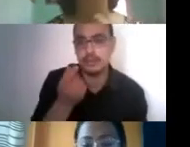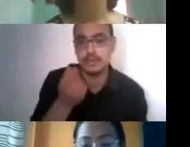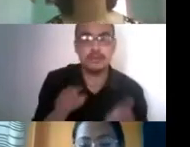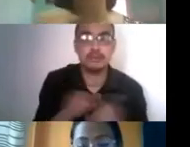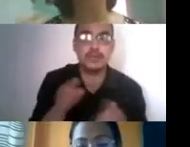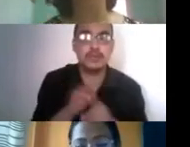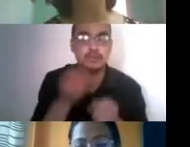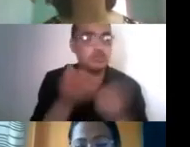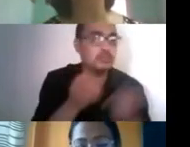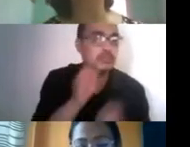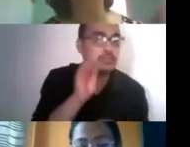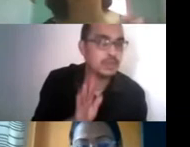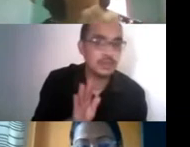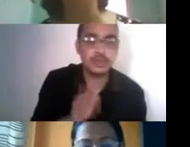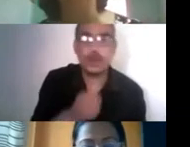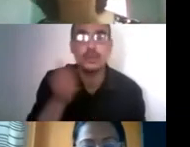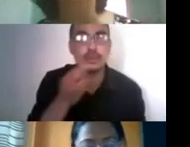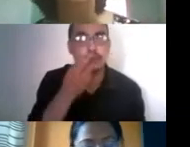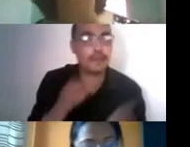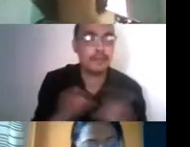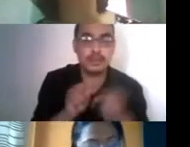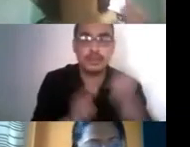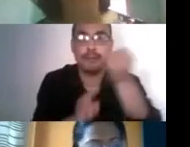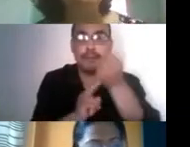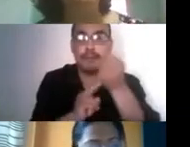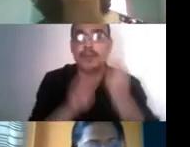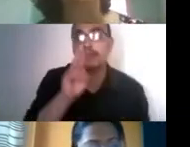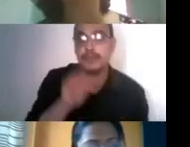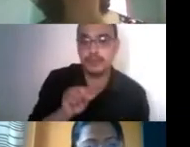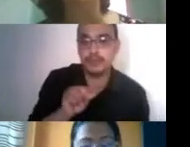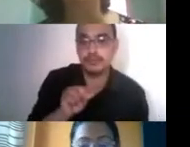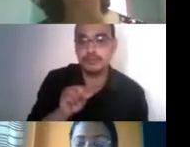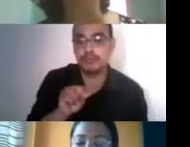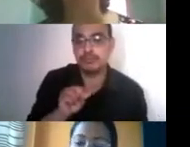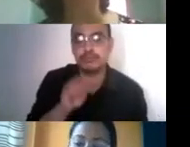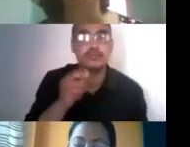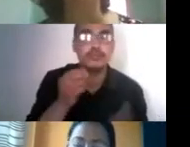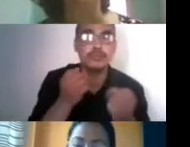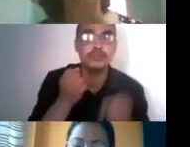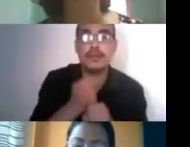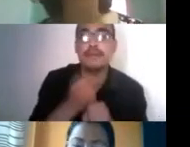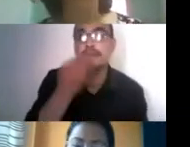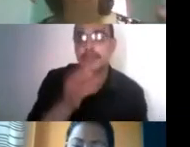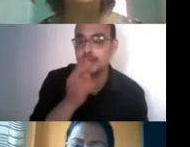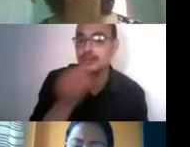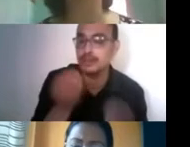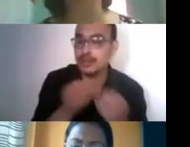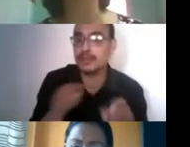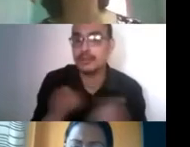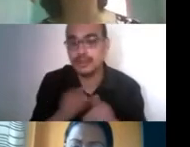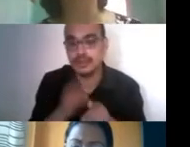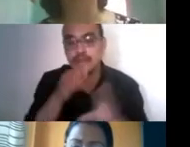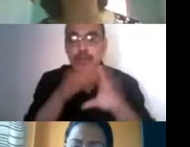नभएपछि ऊ पनि कहाँ अरूमाथि पुरापुरी डिपेन्डेन्ट भएर अथवा निर्भर भएर बस्नुपर्ने हुन्छ। त्यसले गर्दाखेरि ऊ त्यही